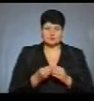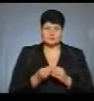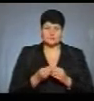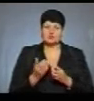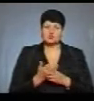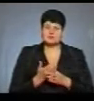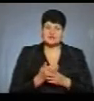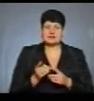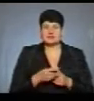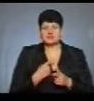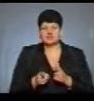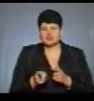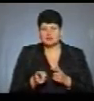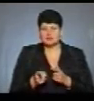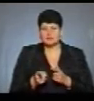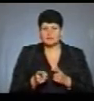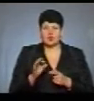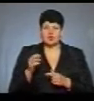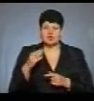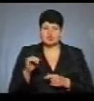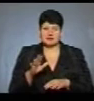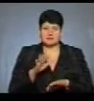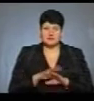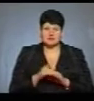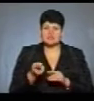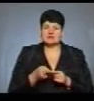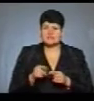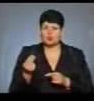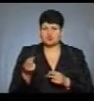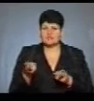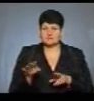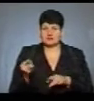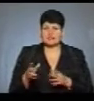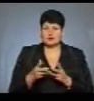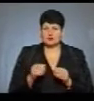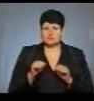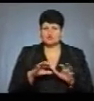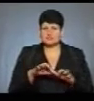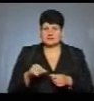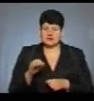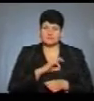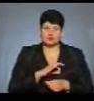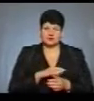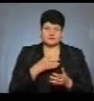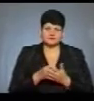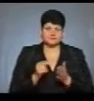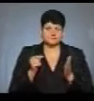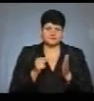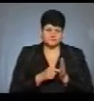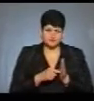субсидії чи по Ощадбанку, то ці кошти залишаться в них на рахунку і вони зможуть їх забрати, використовувати на власні цілі.